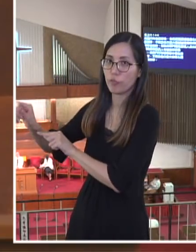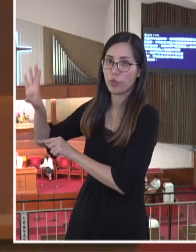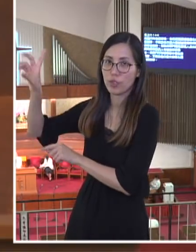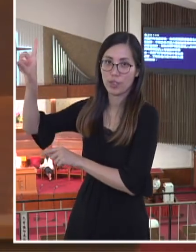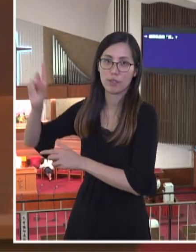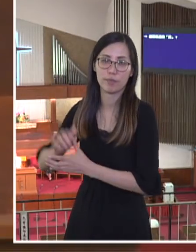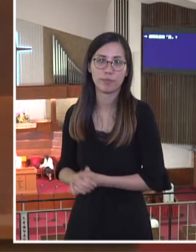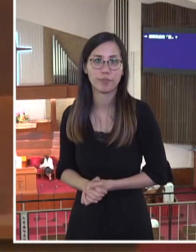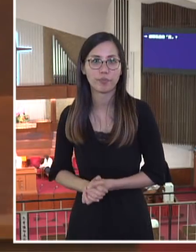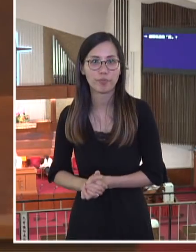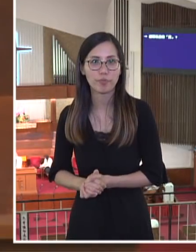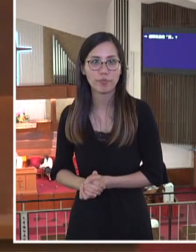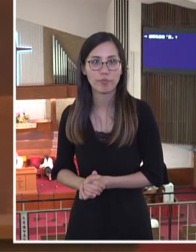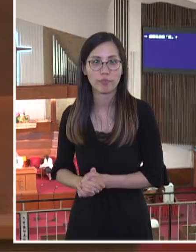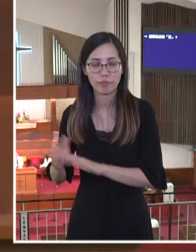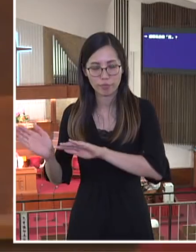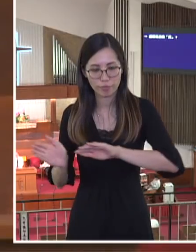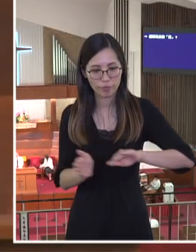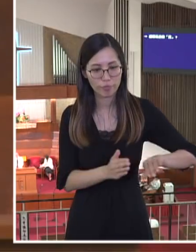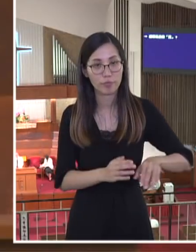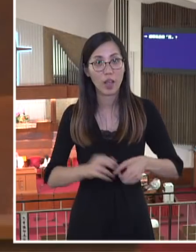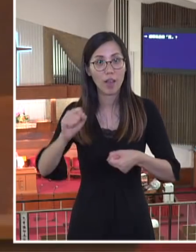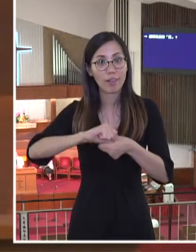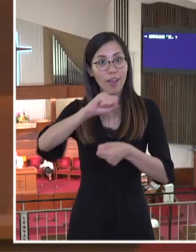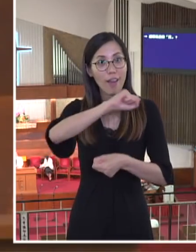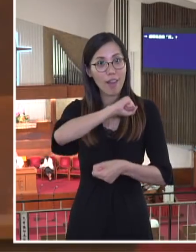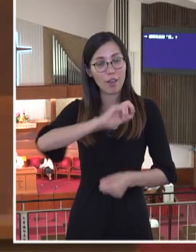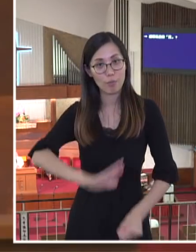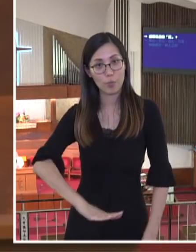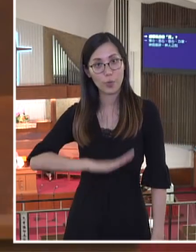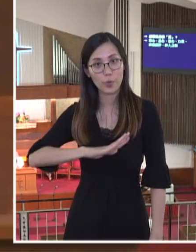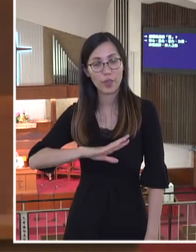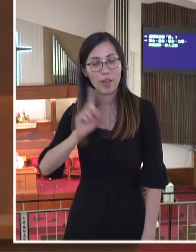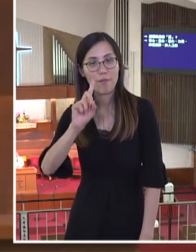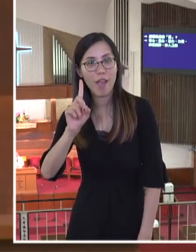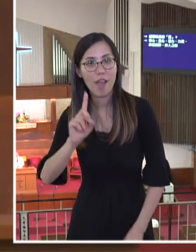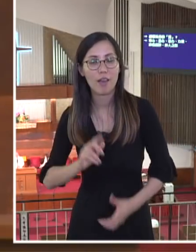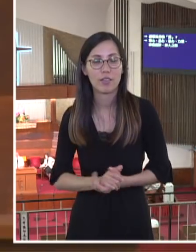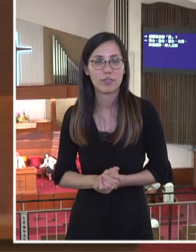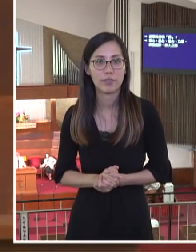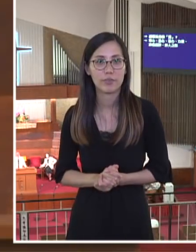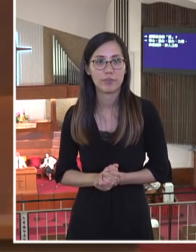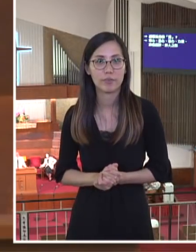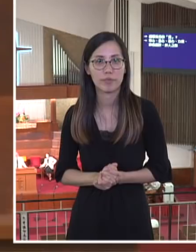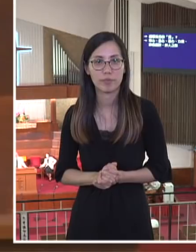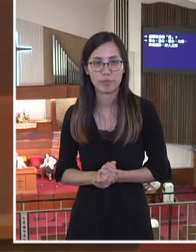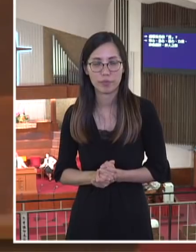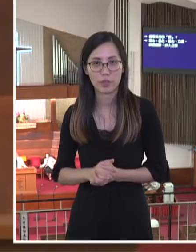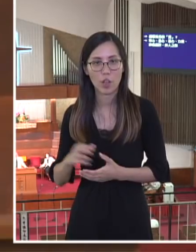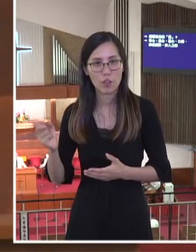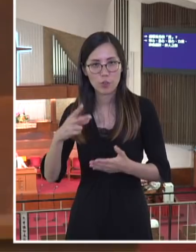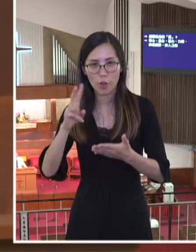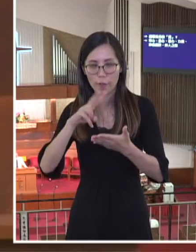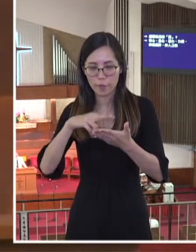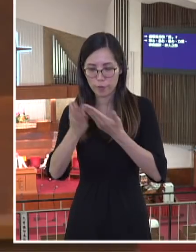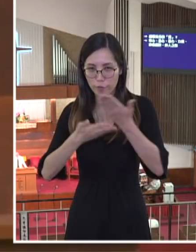勒拥有的满是什么呢？加勒承载的满是什么呢？如果我们回去约书亚记第14章，大家可以回去慢慢